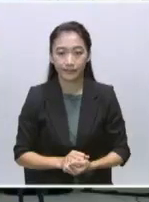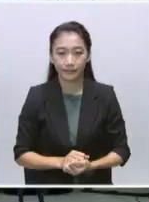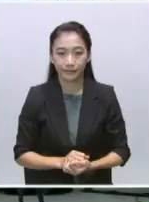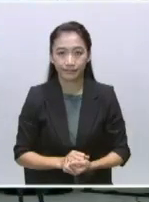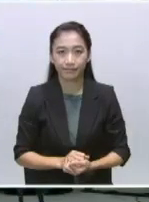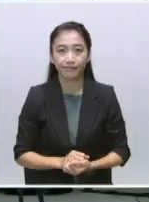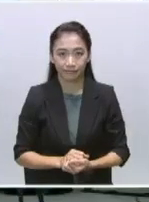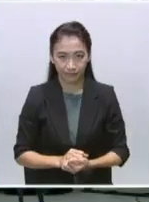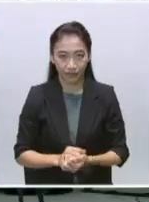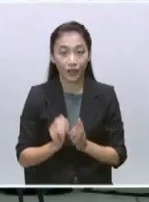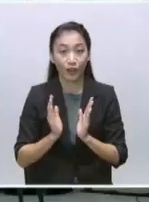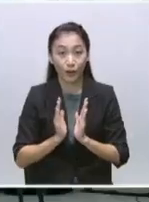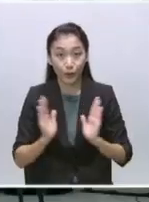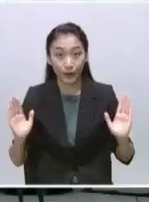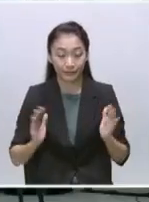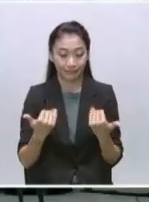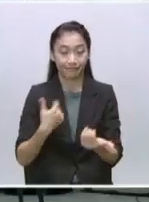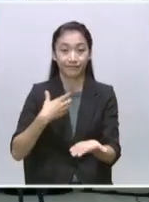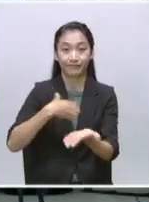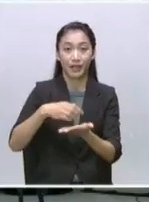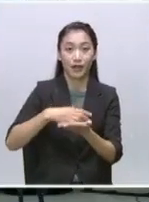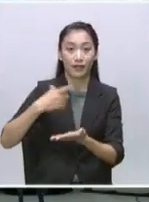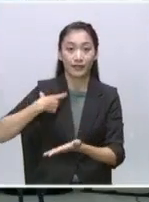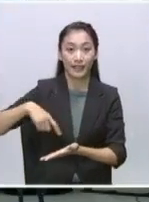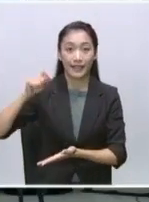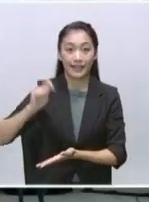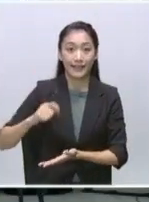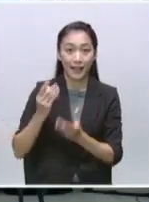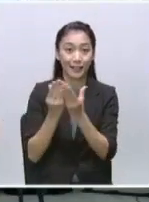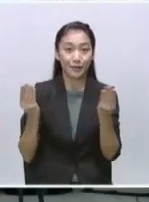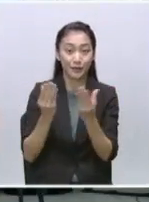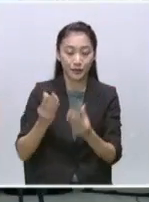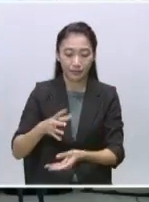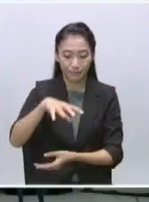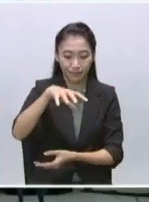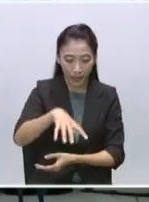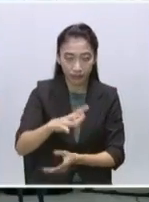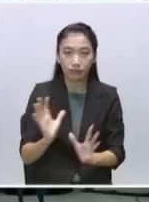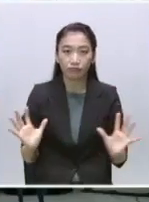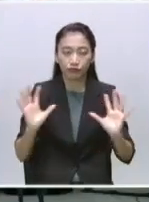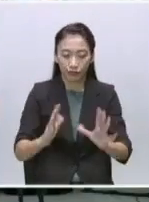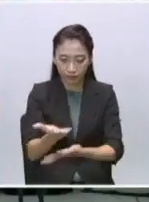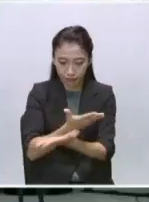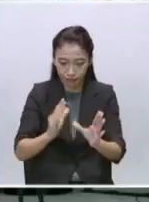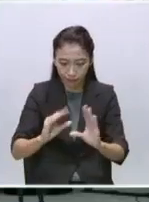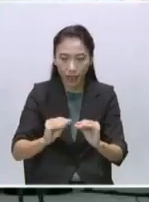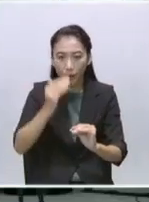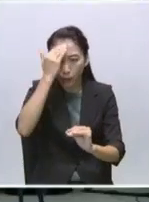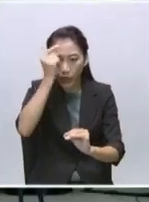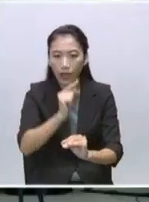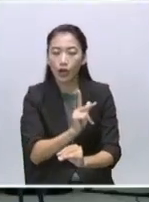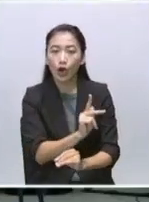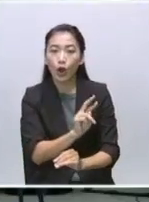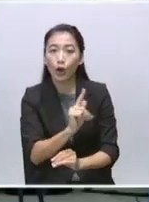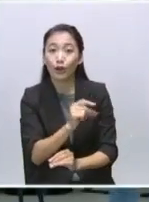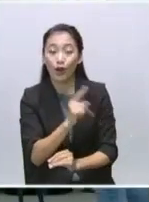ขอบคุณครับสำหรับการประชุมของตุลาการศาลรัฐธรรมนูญในวันนี้นะครับก็เป็นการประชุมร่วมกันภายหลังได้รับบันทึกการประชุมของกรท.นะครับโด